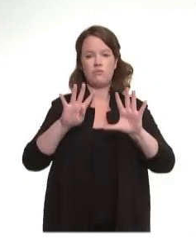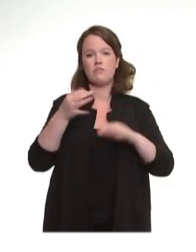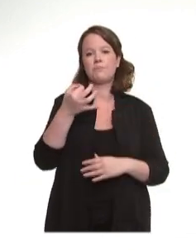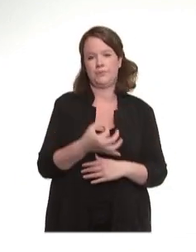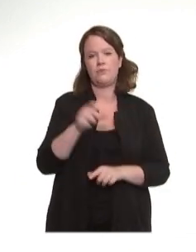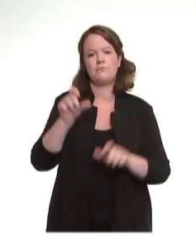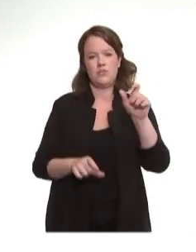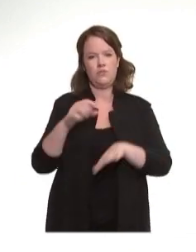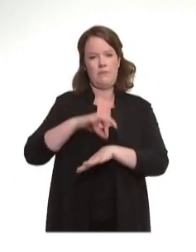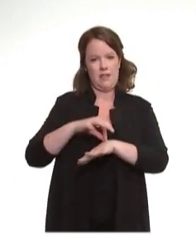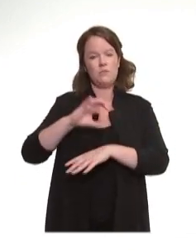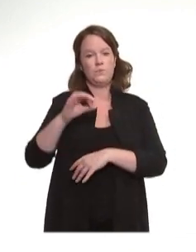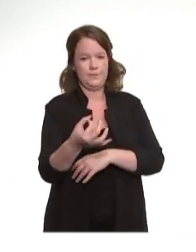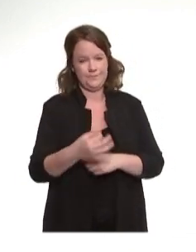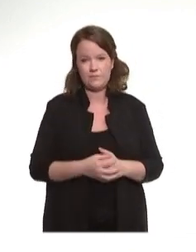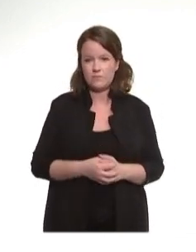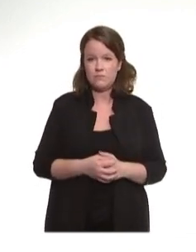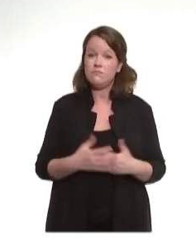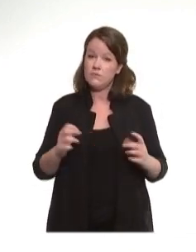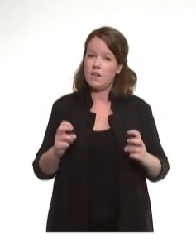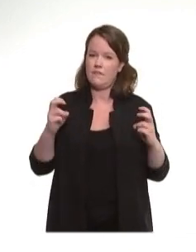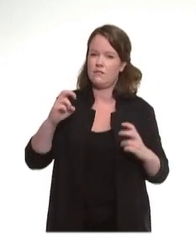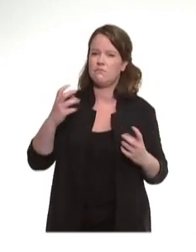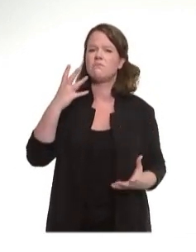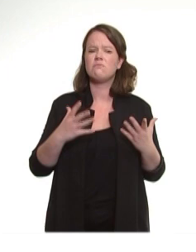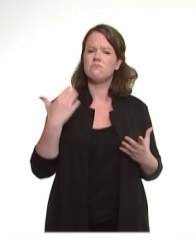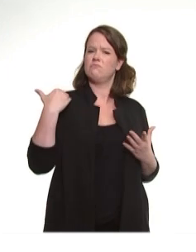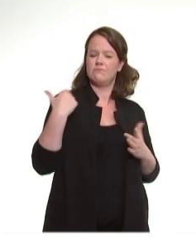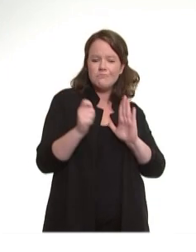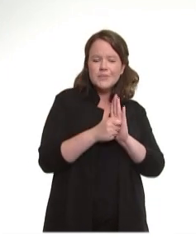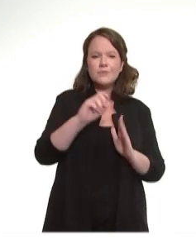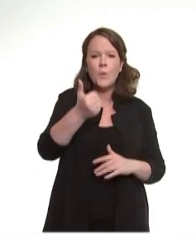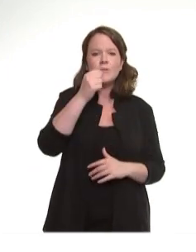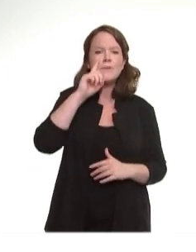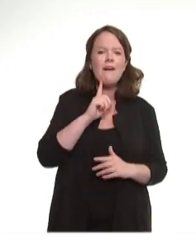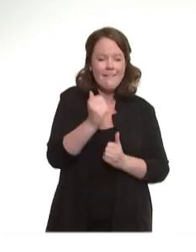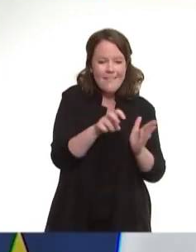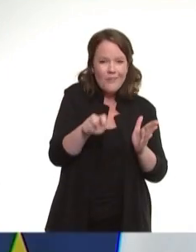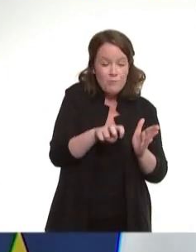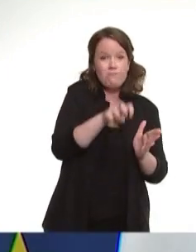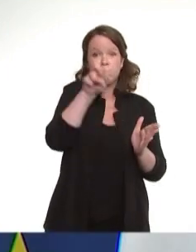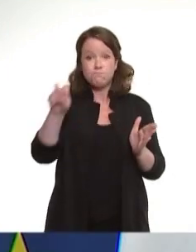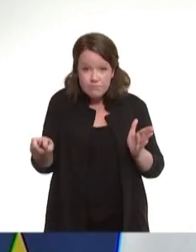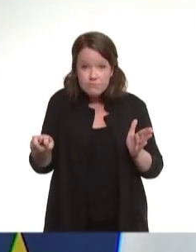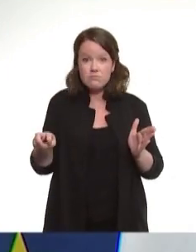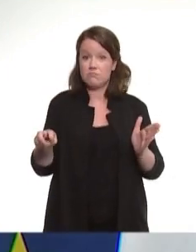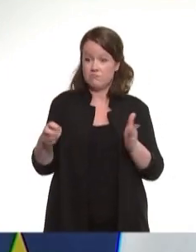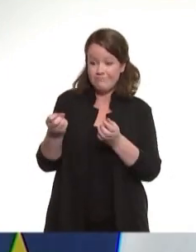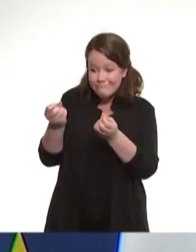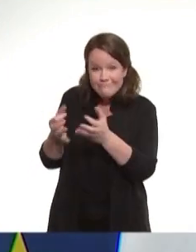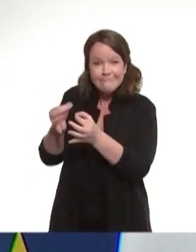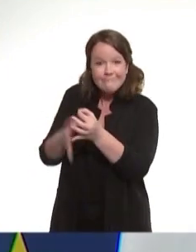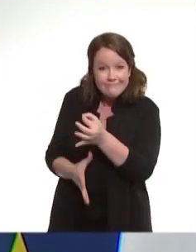élevé à titre de comparaison lorsque nous avions réalisé le déconfinement dans le pays ce taux de positivité était aux alentours de 1%